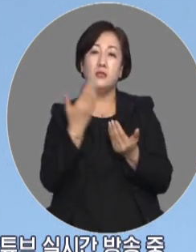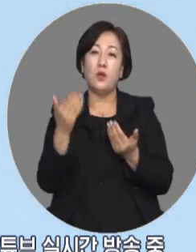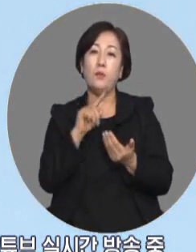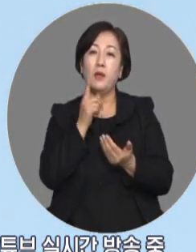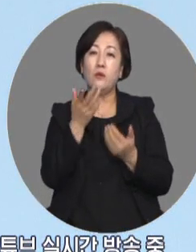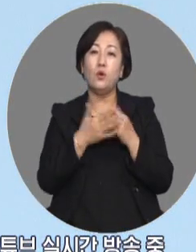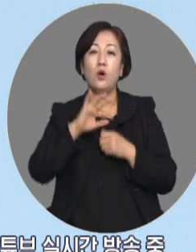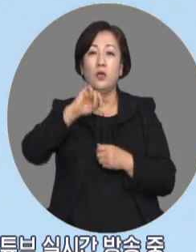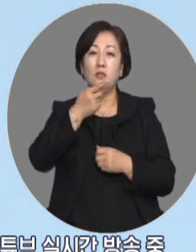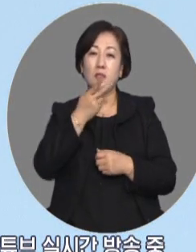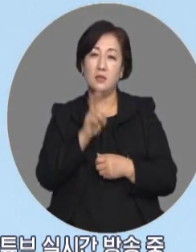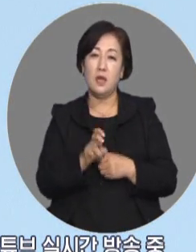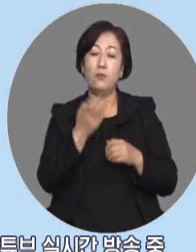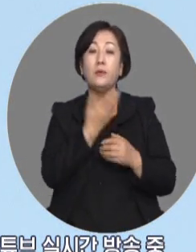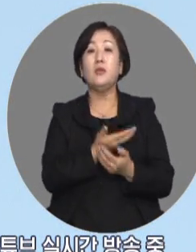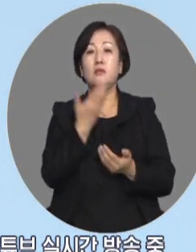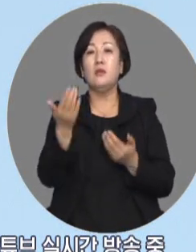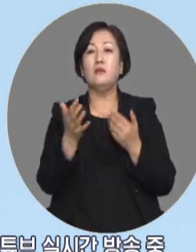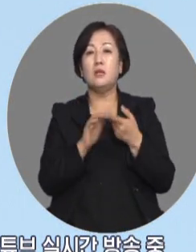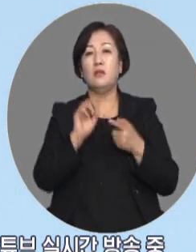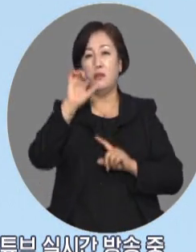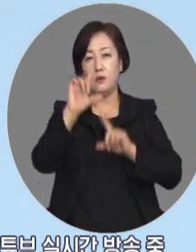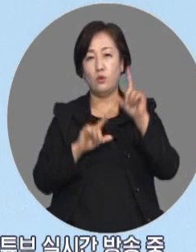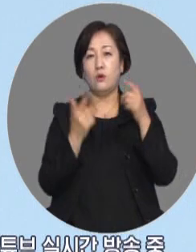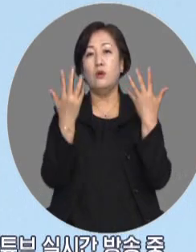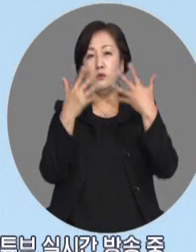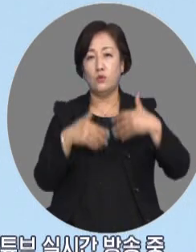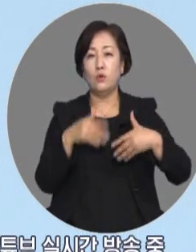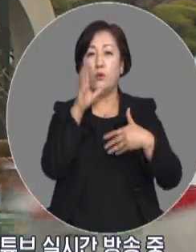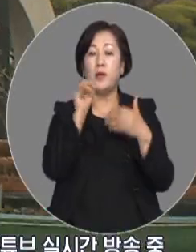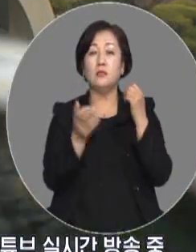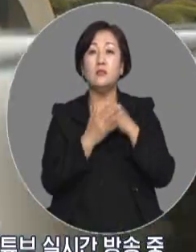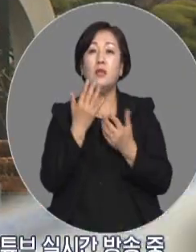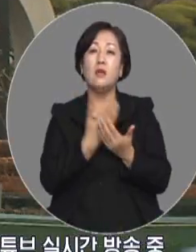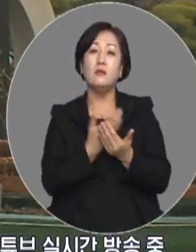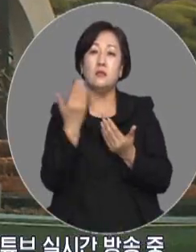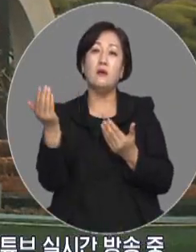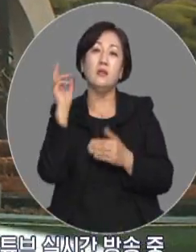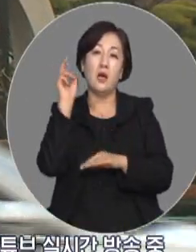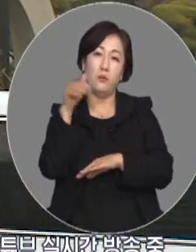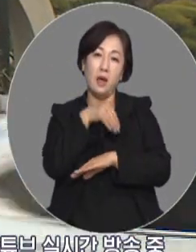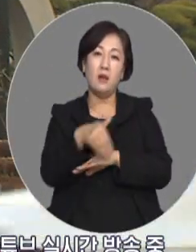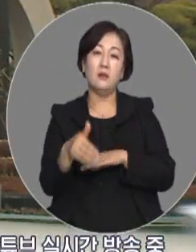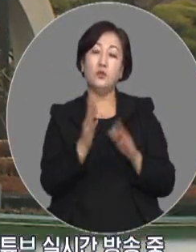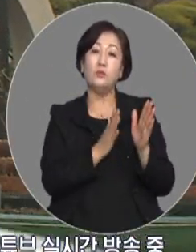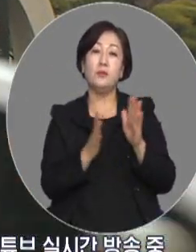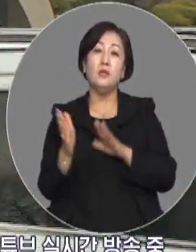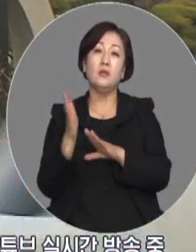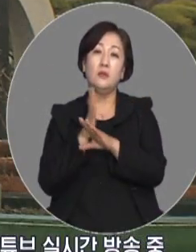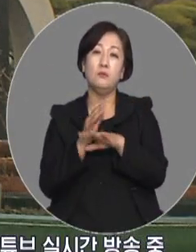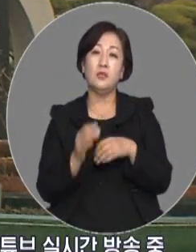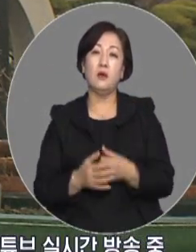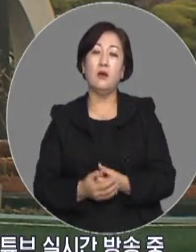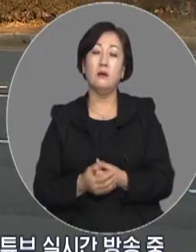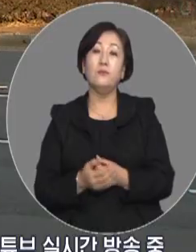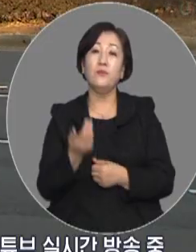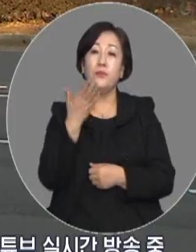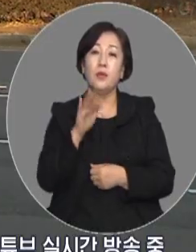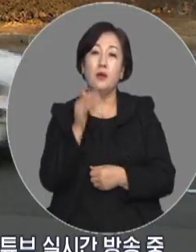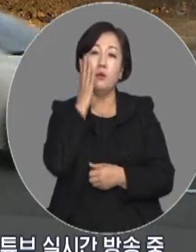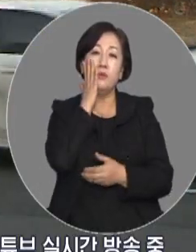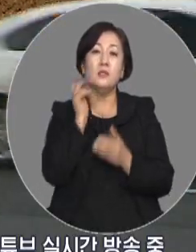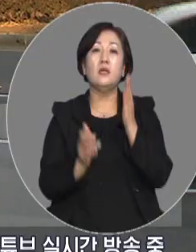향후 트램이 지나가야 하는 여건을 생각하면 사실상 이전으로 가닥이 잡히는 모양새입니다.